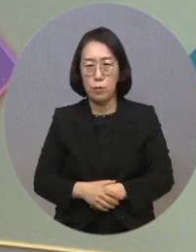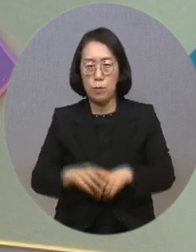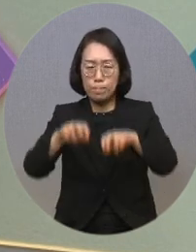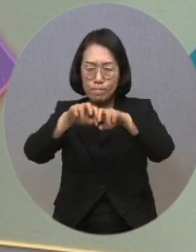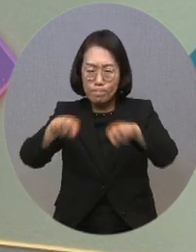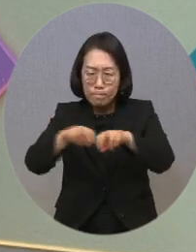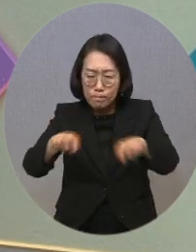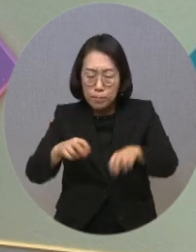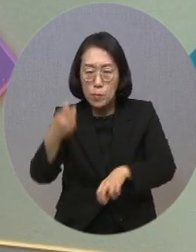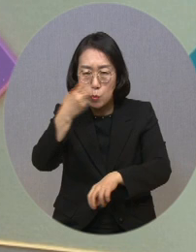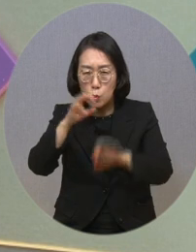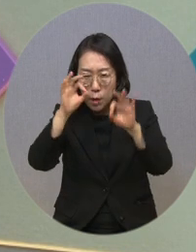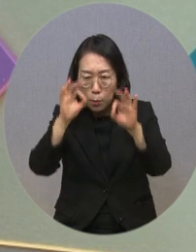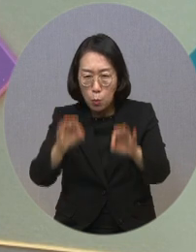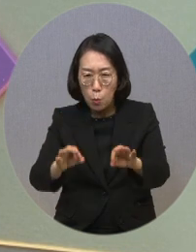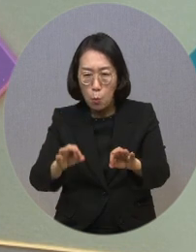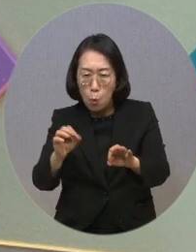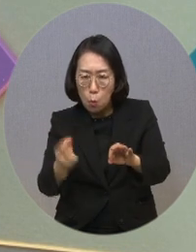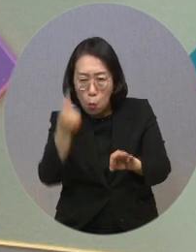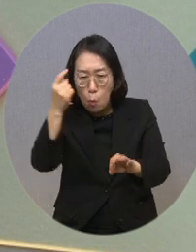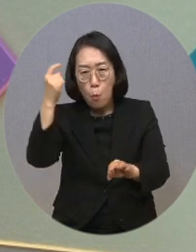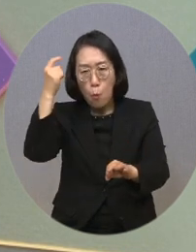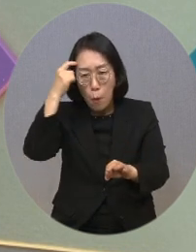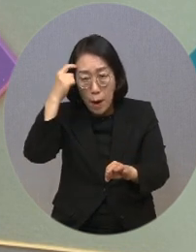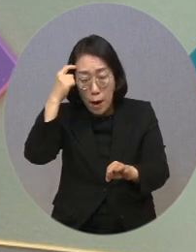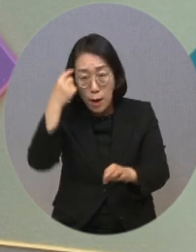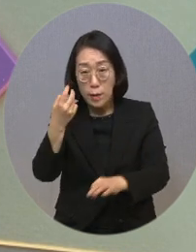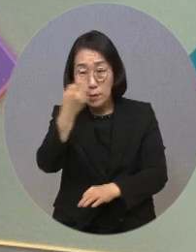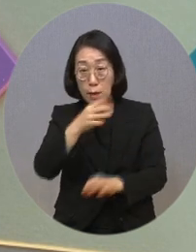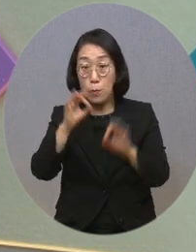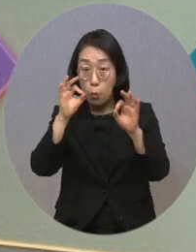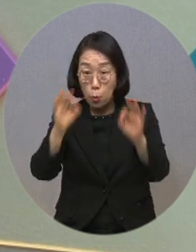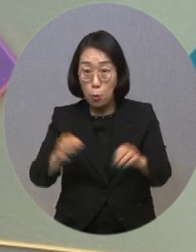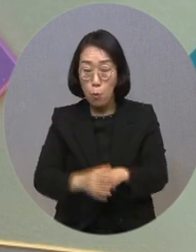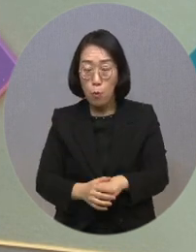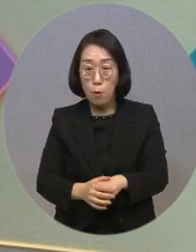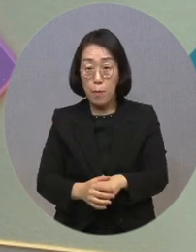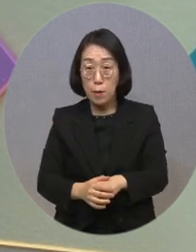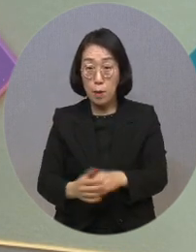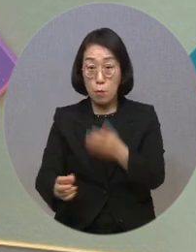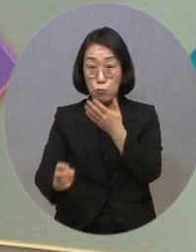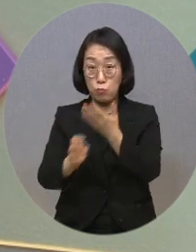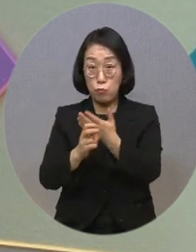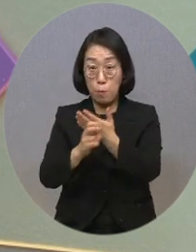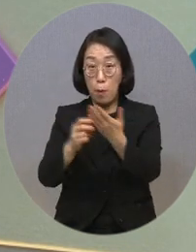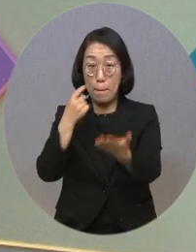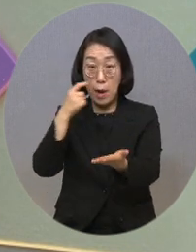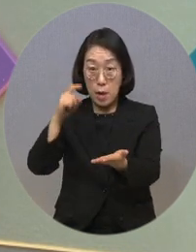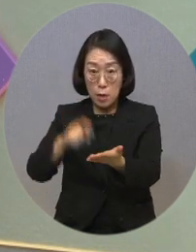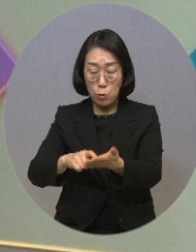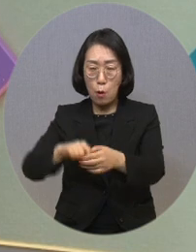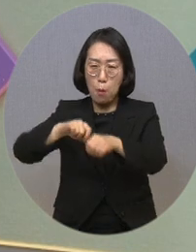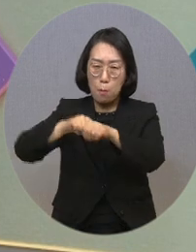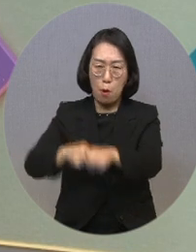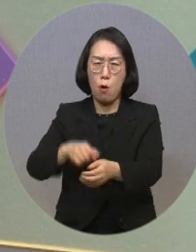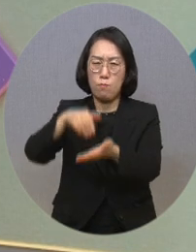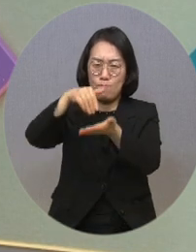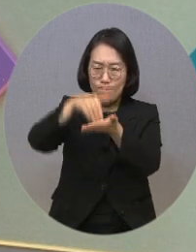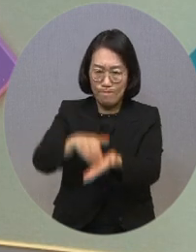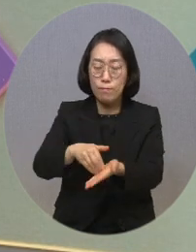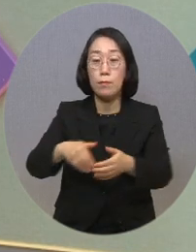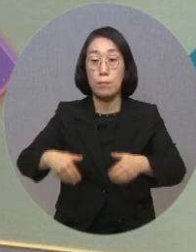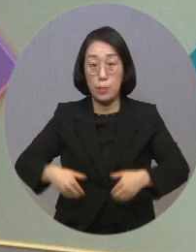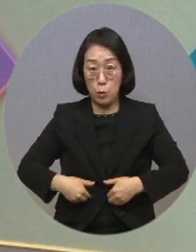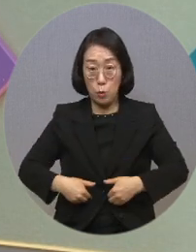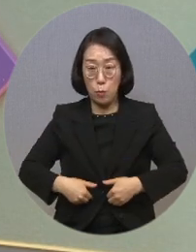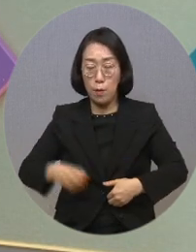하고 법을 위반한 사실이 있었을 때는 강력하게 처벌하는 것이 다시는 이러한 일이 재발되지 않는